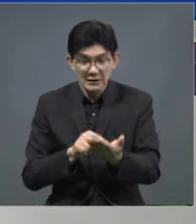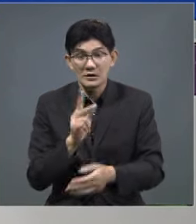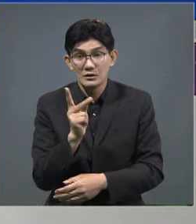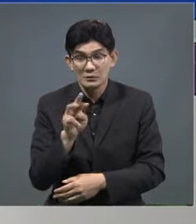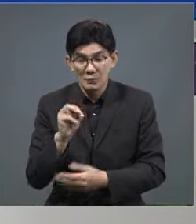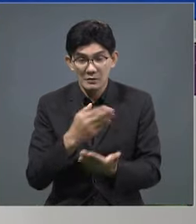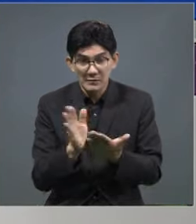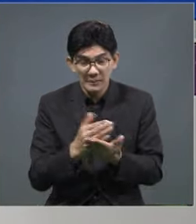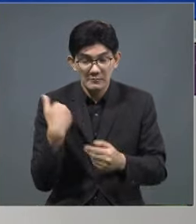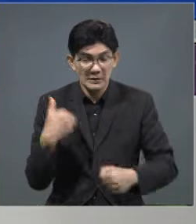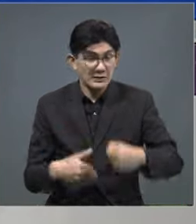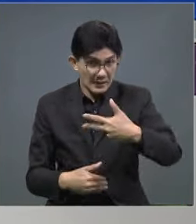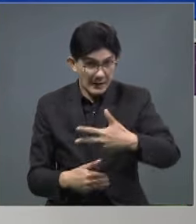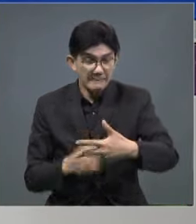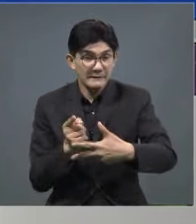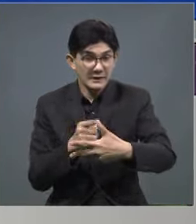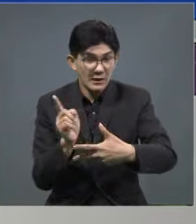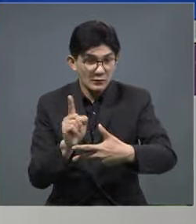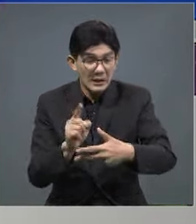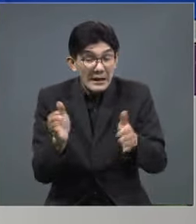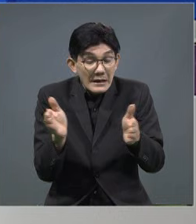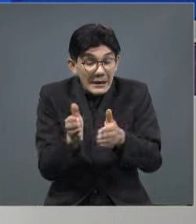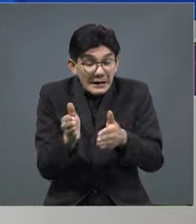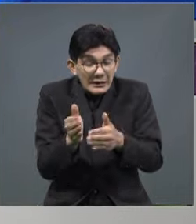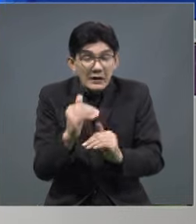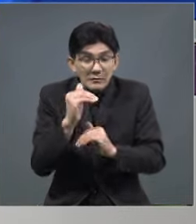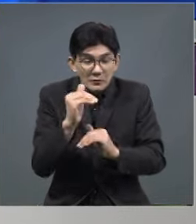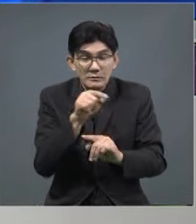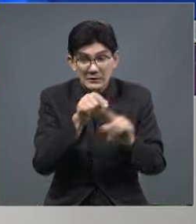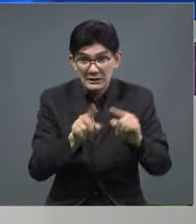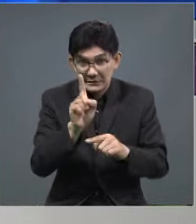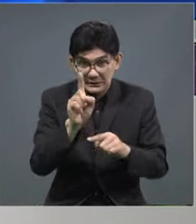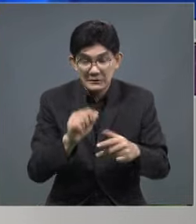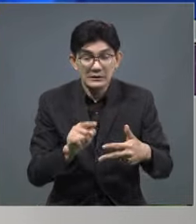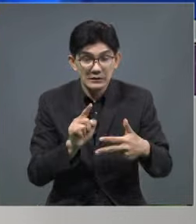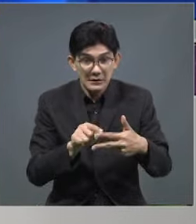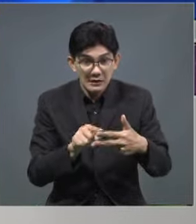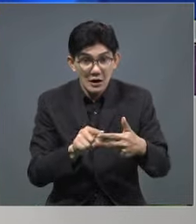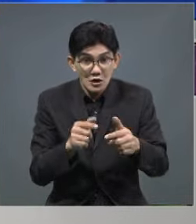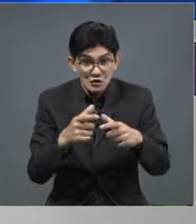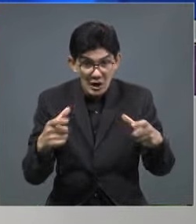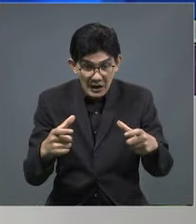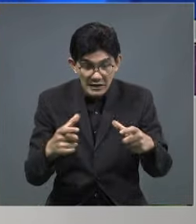มีแบ่งเป็น3ส่วนด้วยกันคือสหกรณ์ขนาดเล็กกำหนดไว้ที่ 1% สหกรณ์ขนาดใ